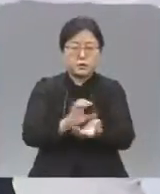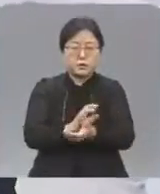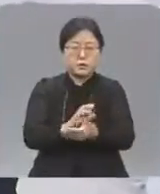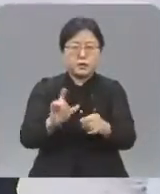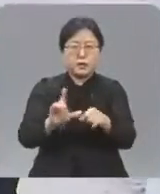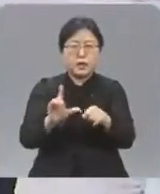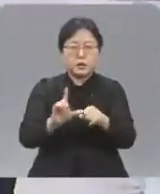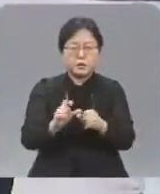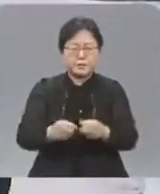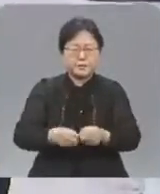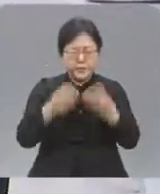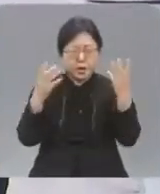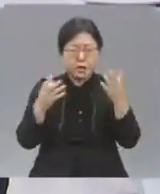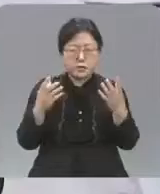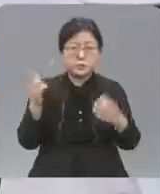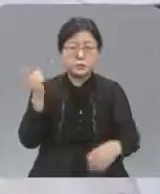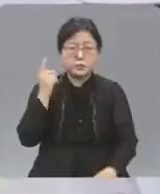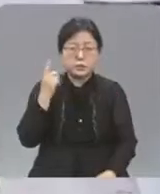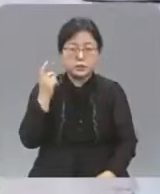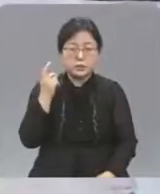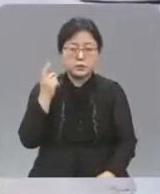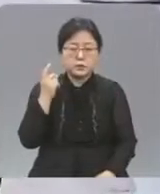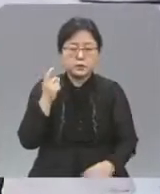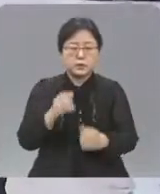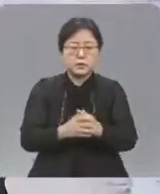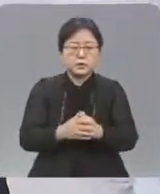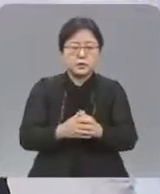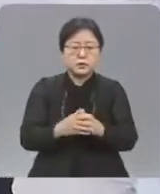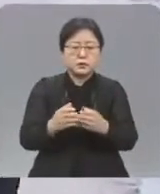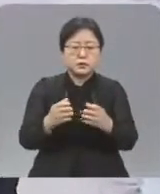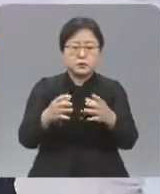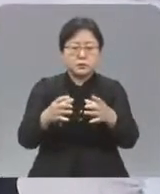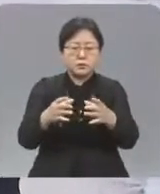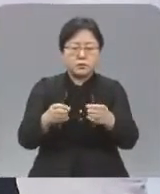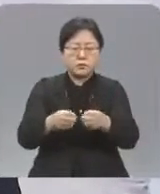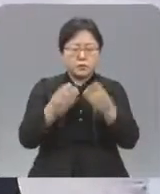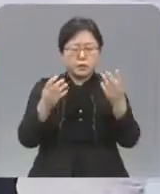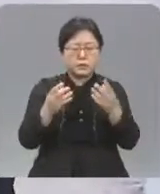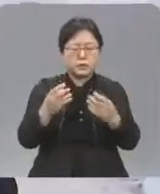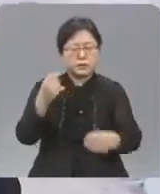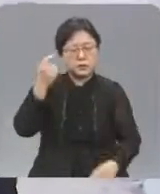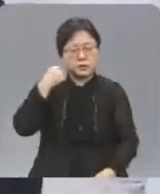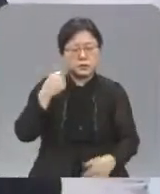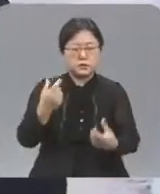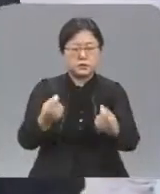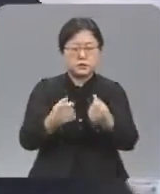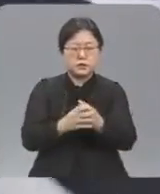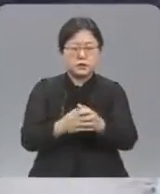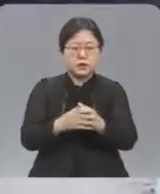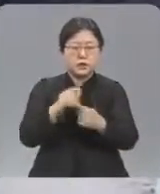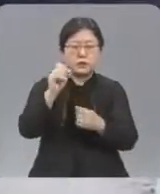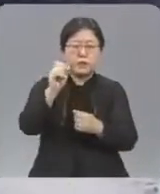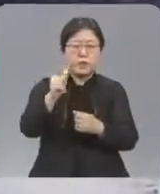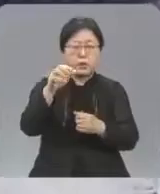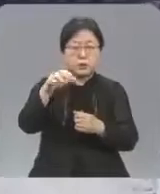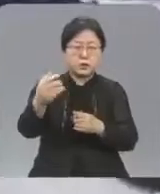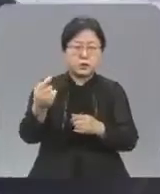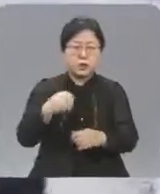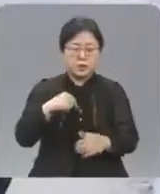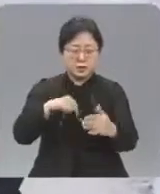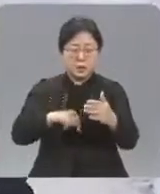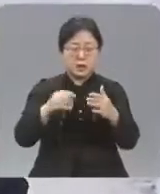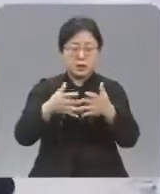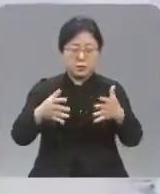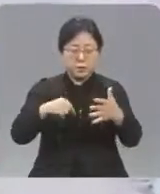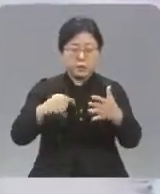가스가 터지는 소리 빵! 빵! 소리 있지 않습니까? 그 가스통이 뭐 터진다는 그런 굉음 소리. 저기서부터 여기까지 안에까지